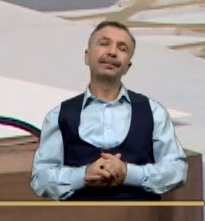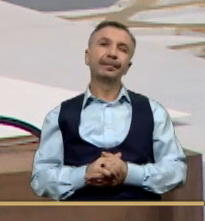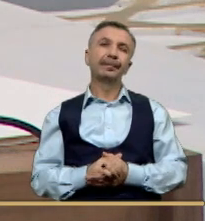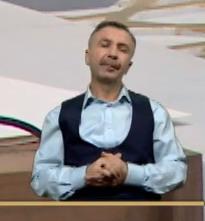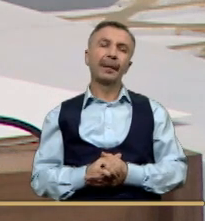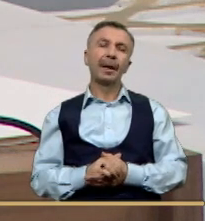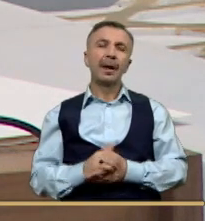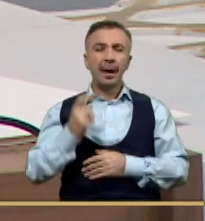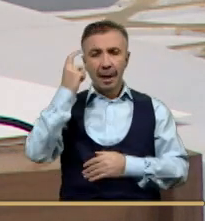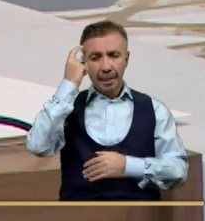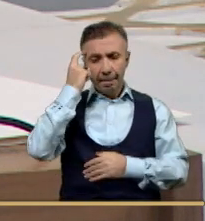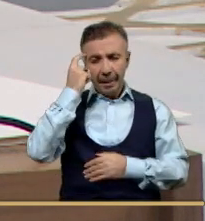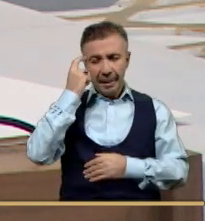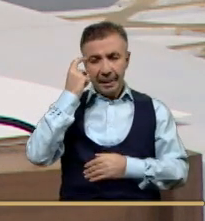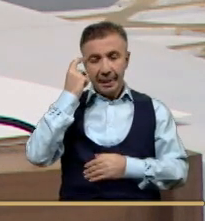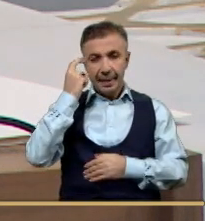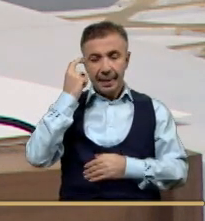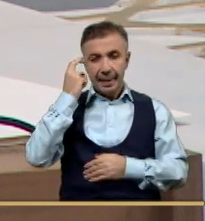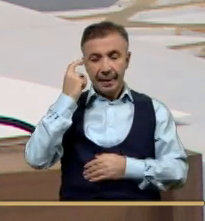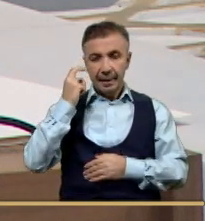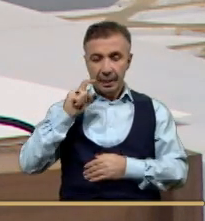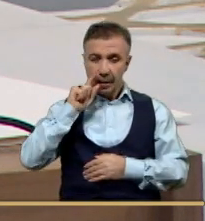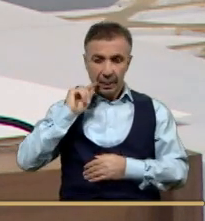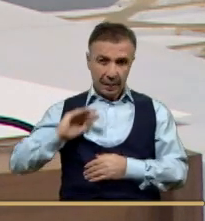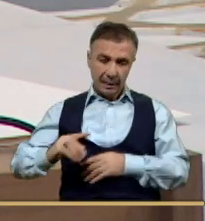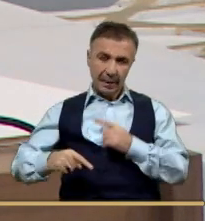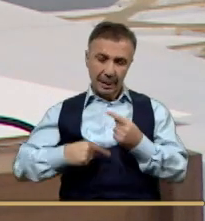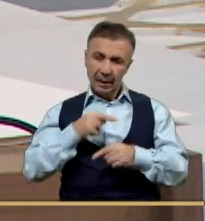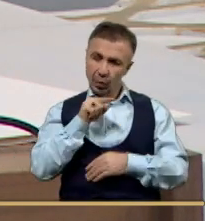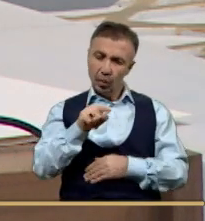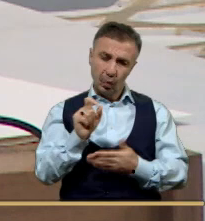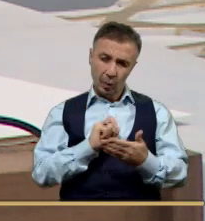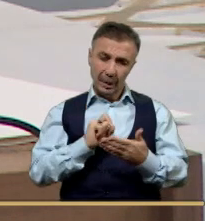beni İsrail'e biz şunu yazdık,